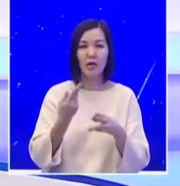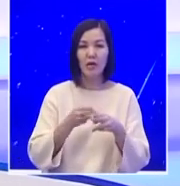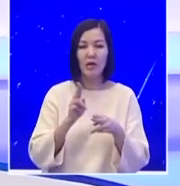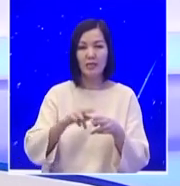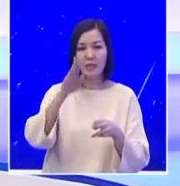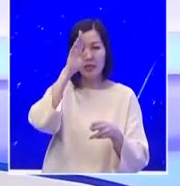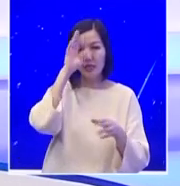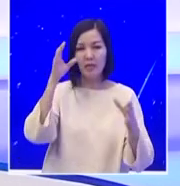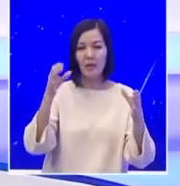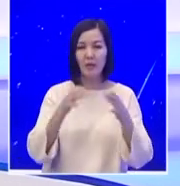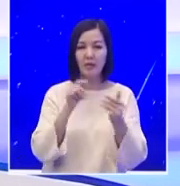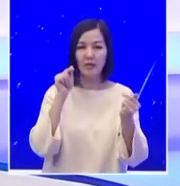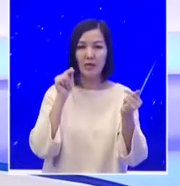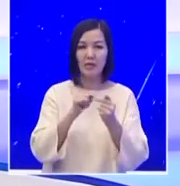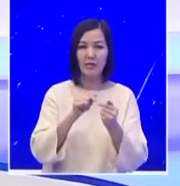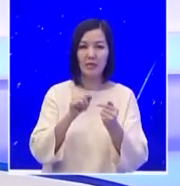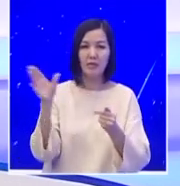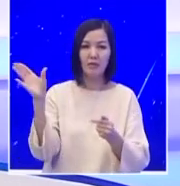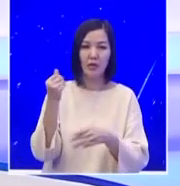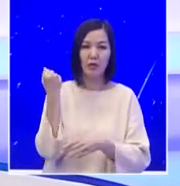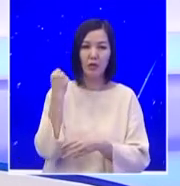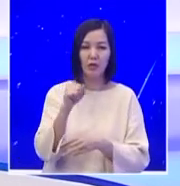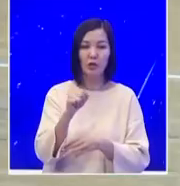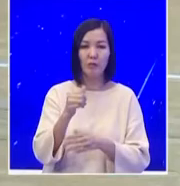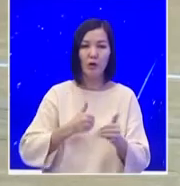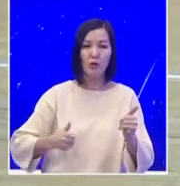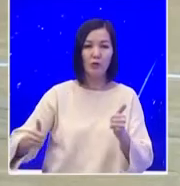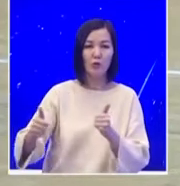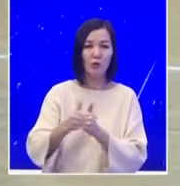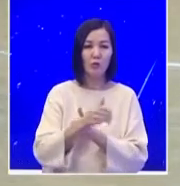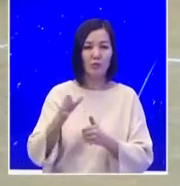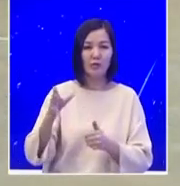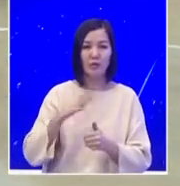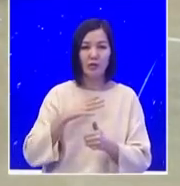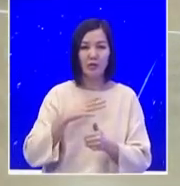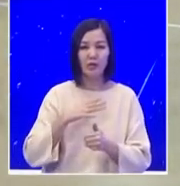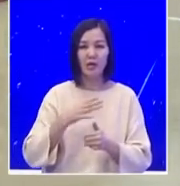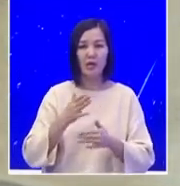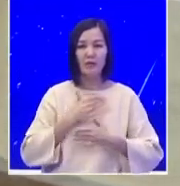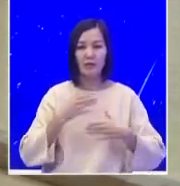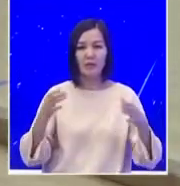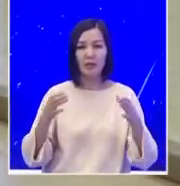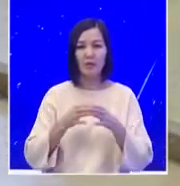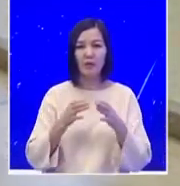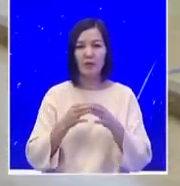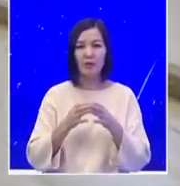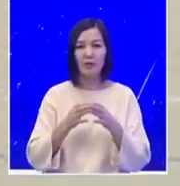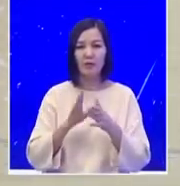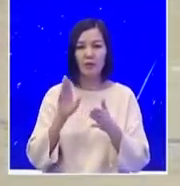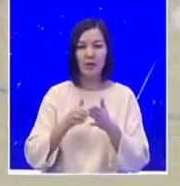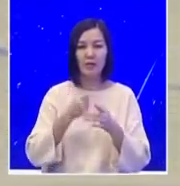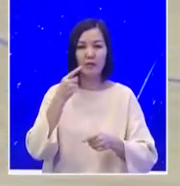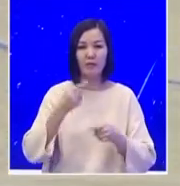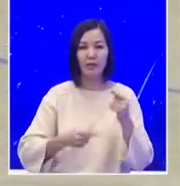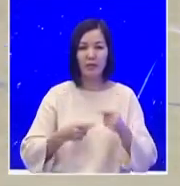өнерімен танылуда. Әсіресе ерлер командалары қарсыластарын кезегімен ойсырата жеңіп, көш басына шықты. Жерлестеріміз үшін